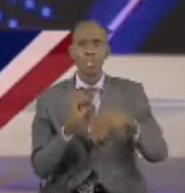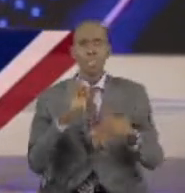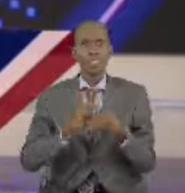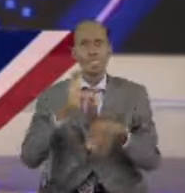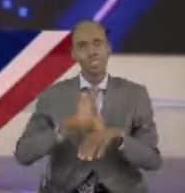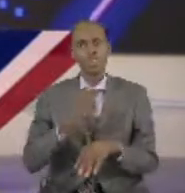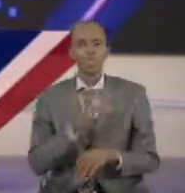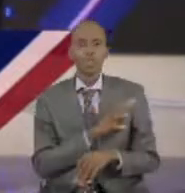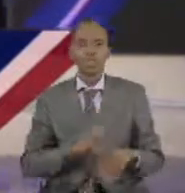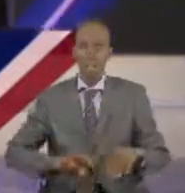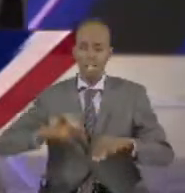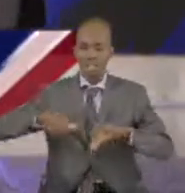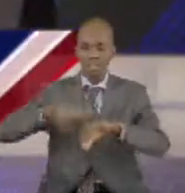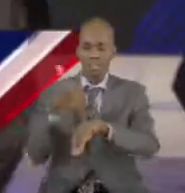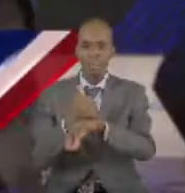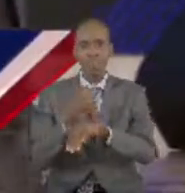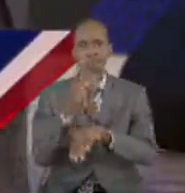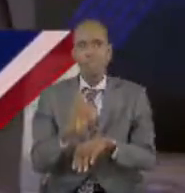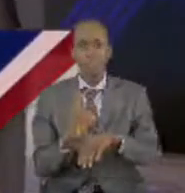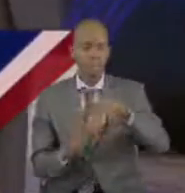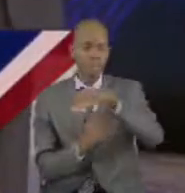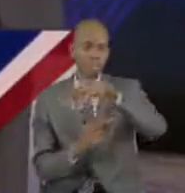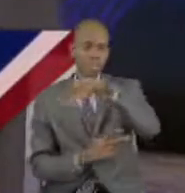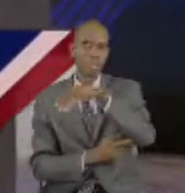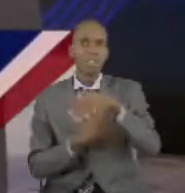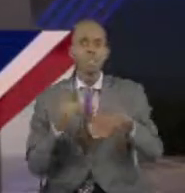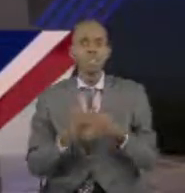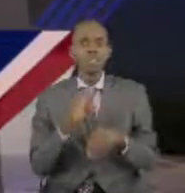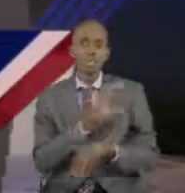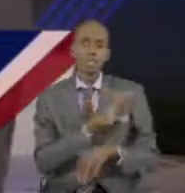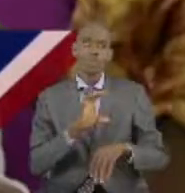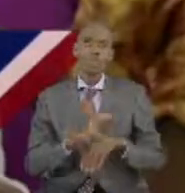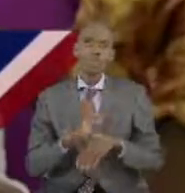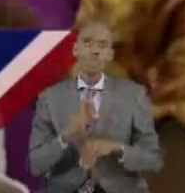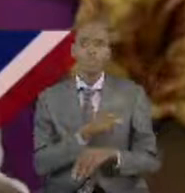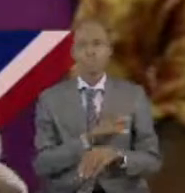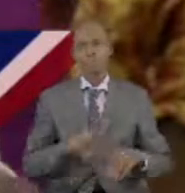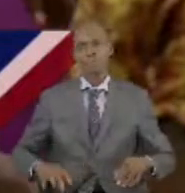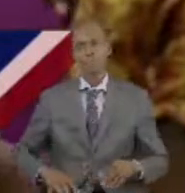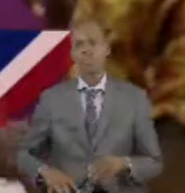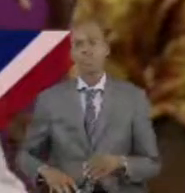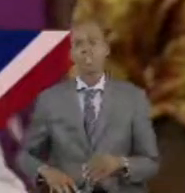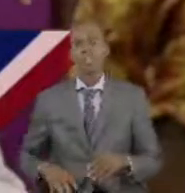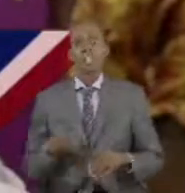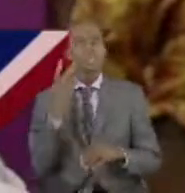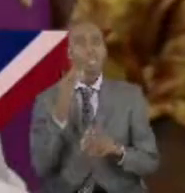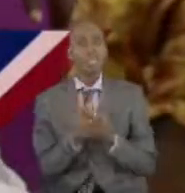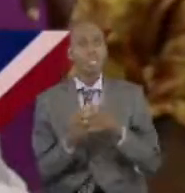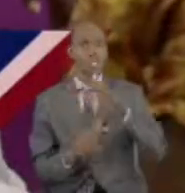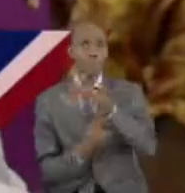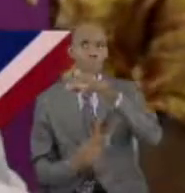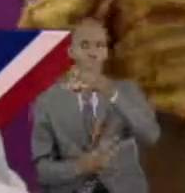l'église de crise les piliers établi dans les gants de cuisine ce qu'il a consulté ce qui l'a rencontré il était dépit les